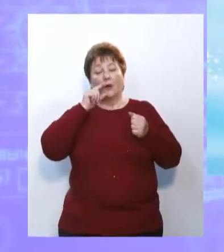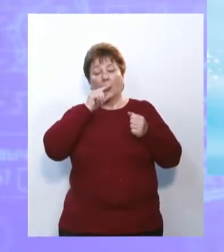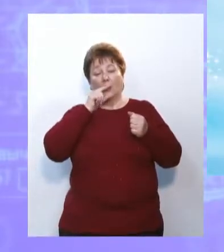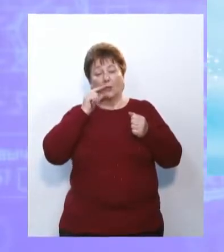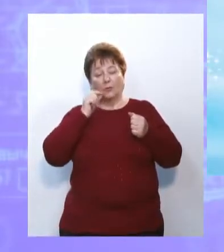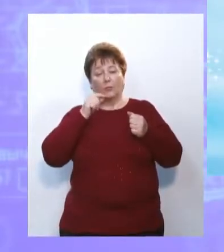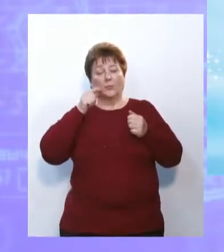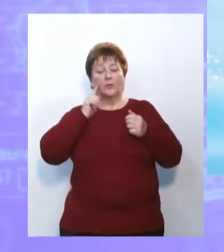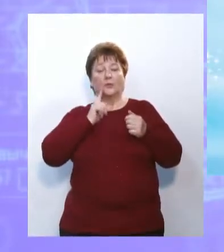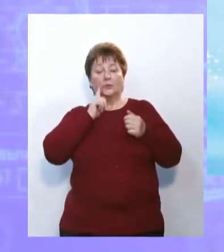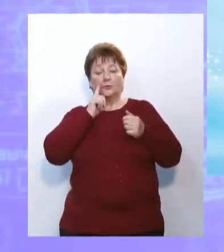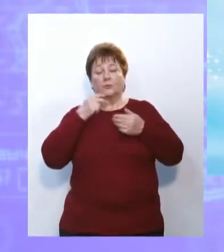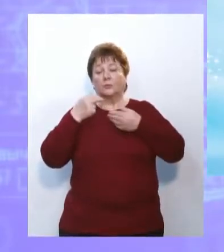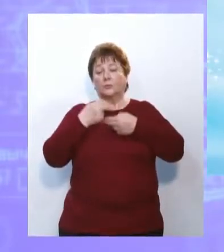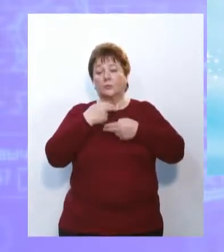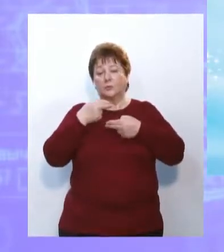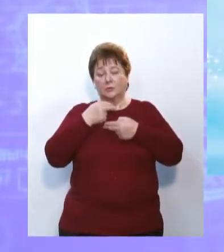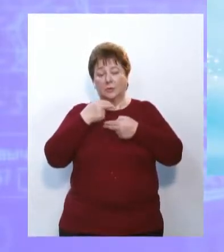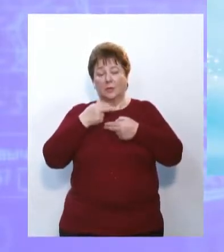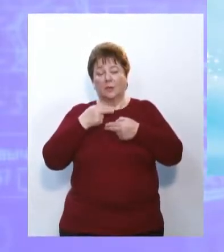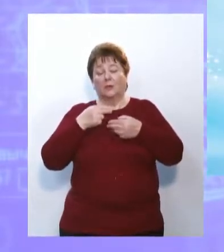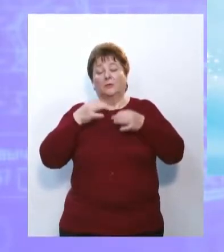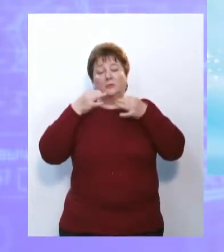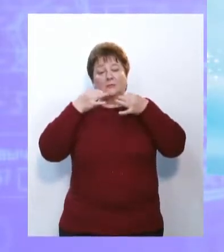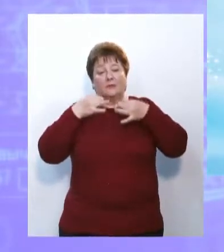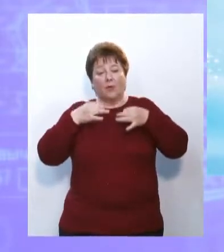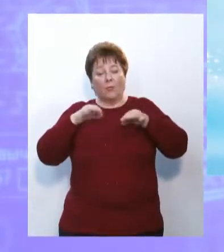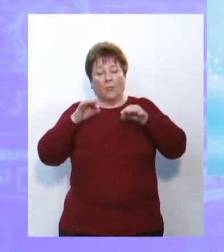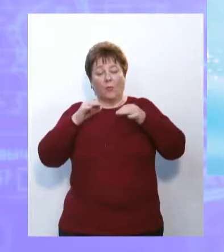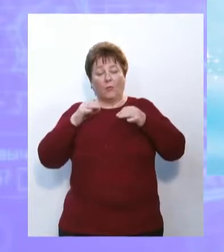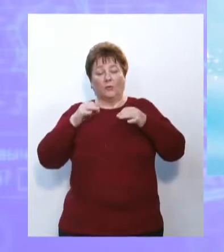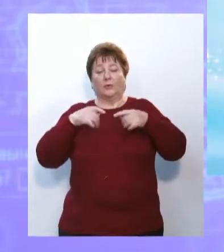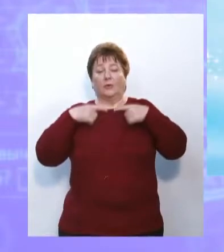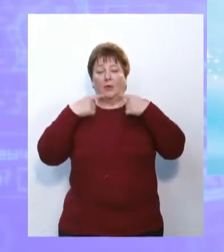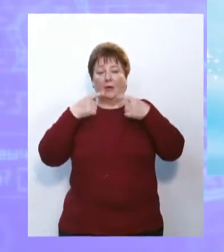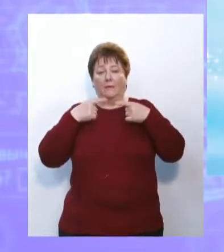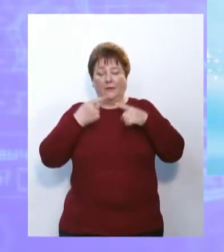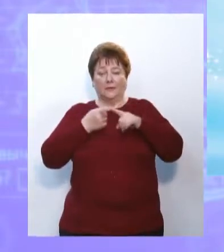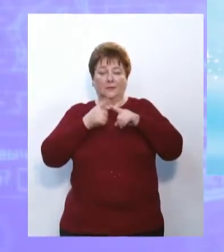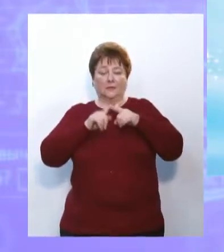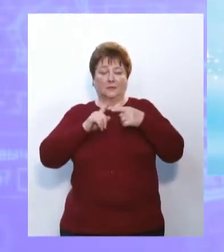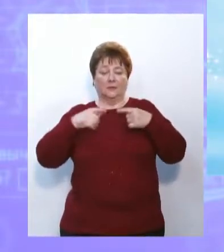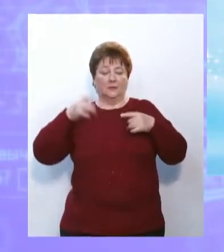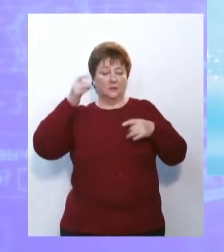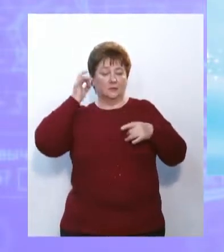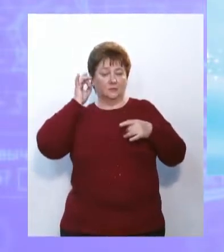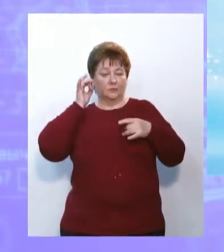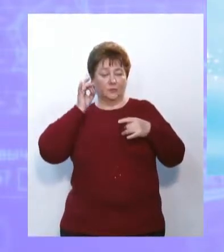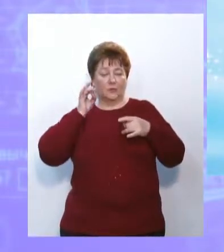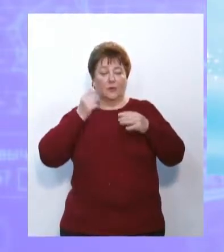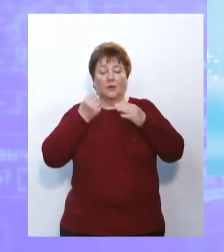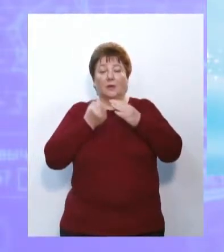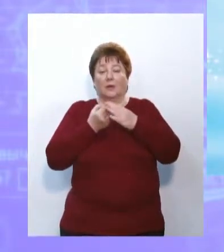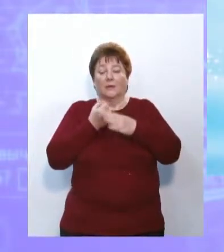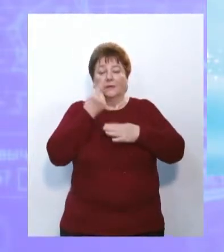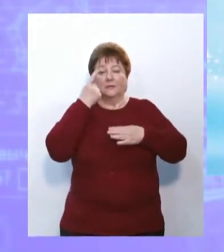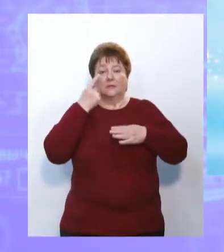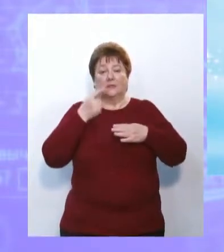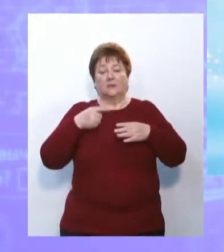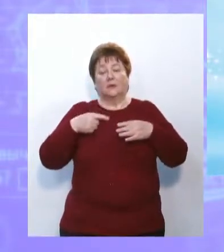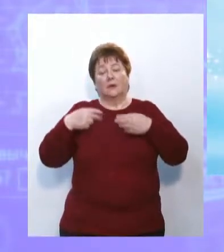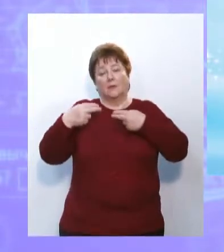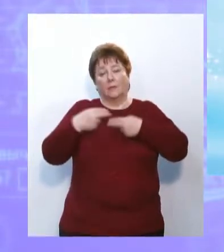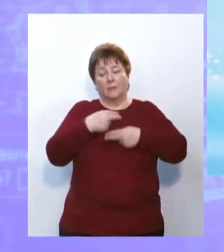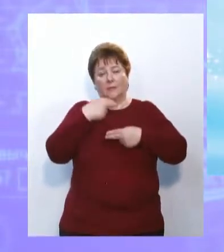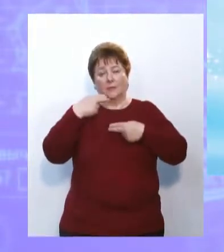и зубы мешают нам свободно произносить этот звук. И возникает как